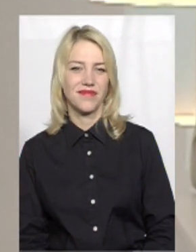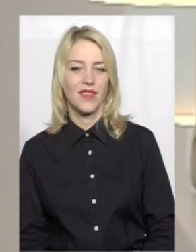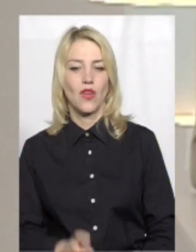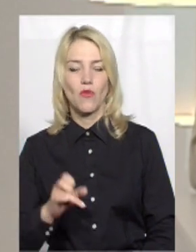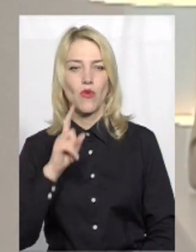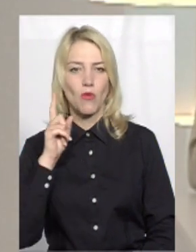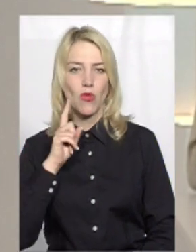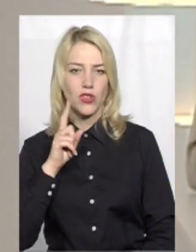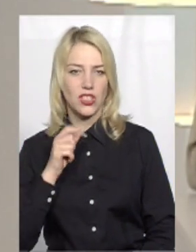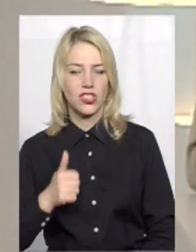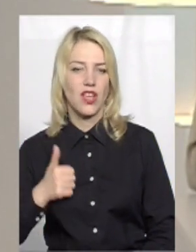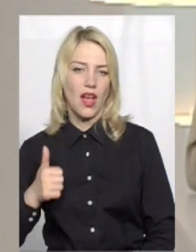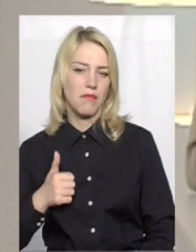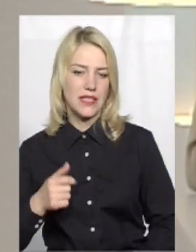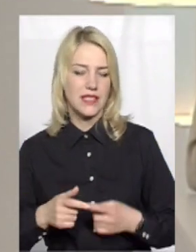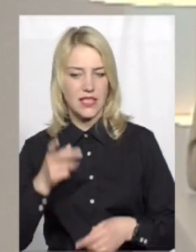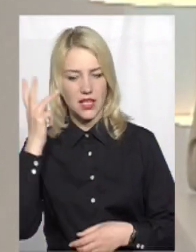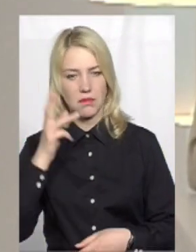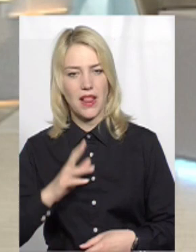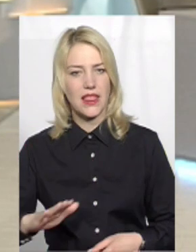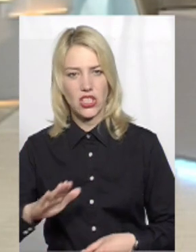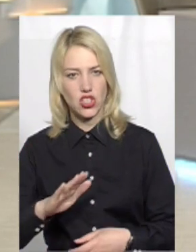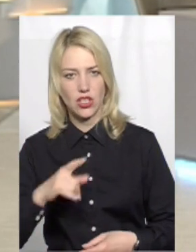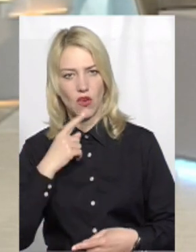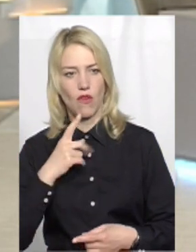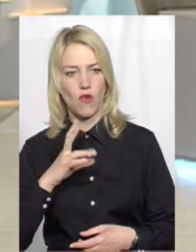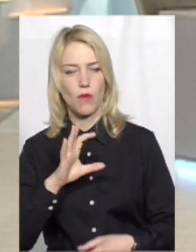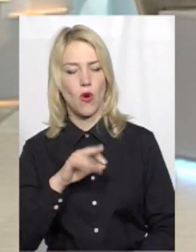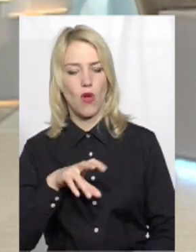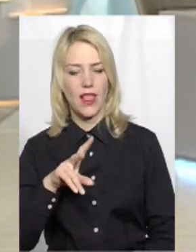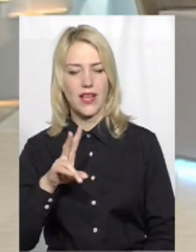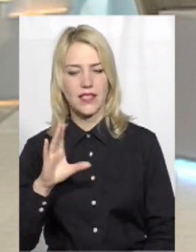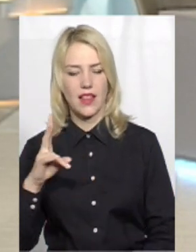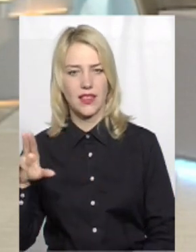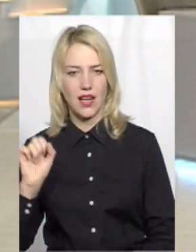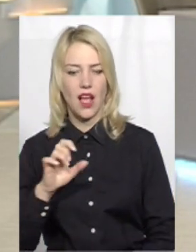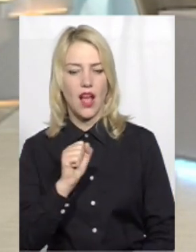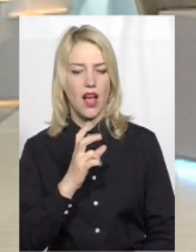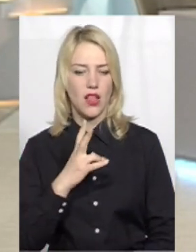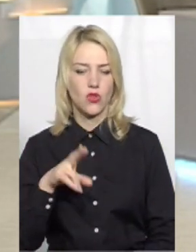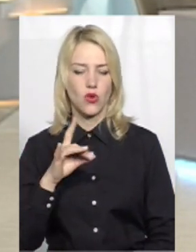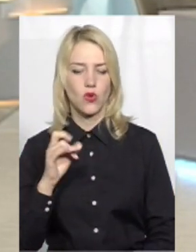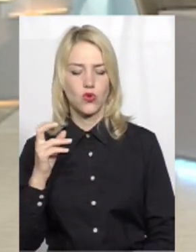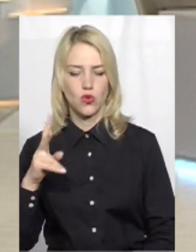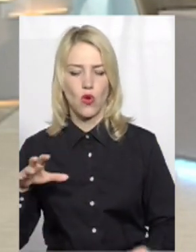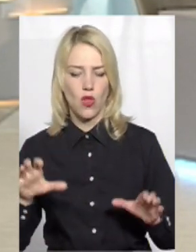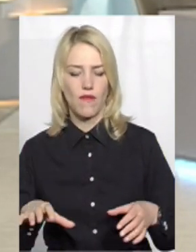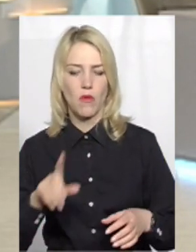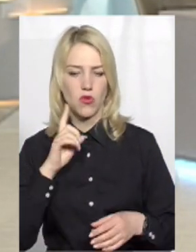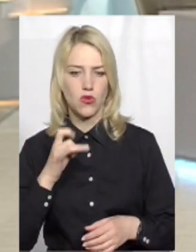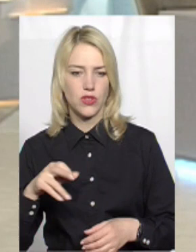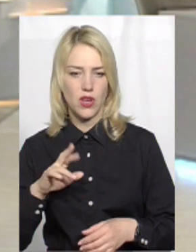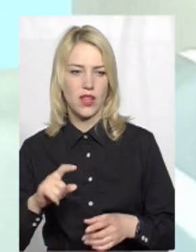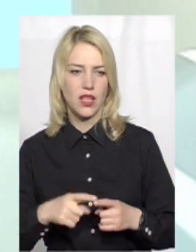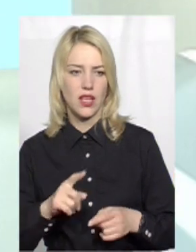Про молодіжні амбіції Хмельниччини говоримо із Олександрою Андрощук, головою молодіжної ради, та Владиславом